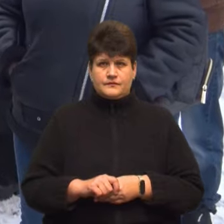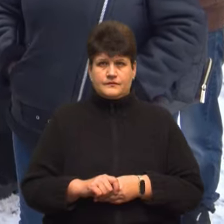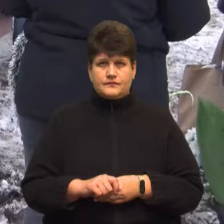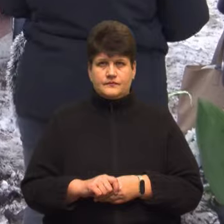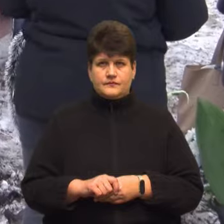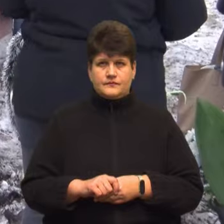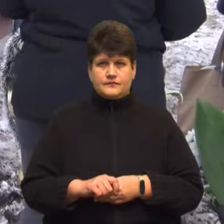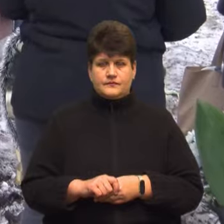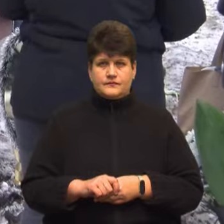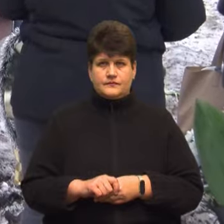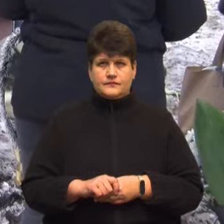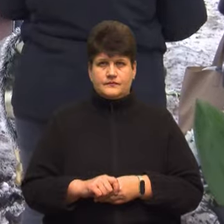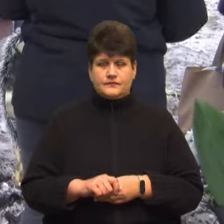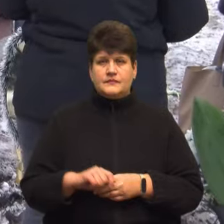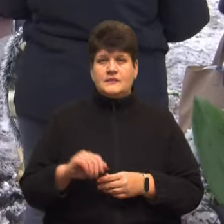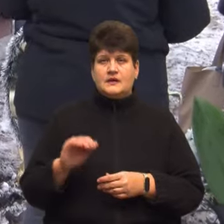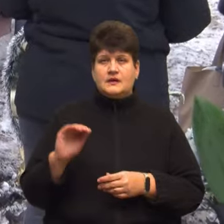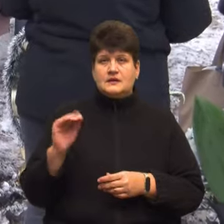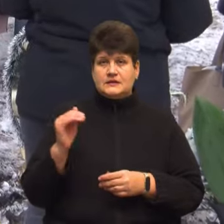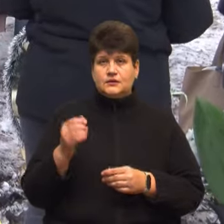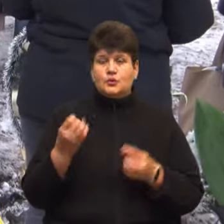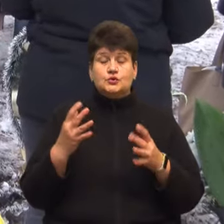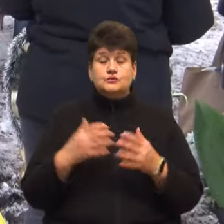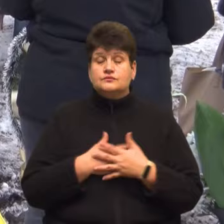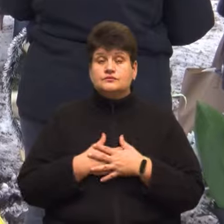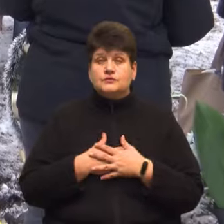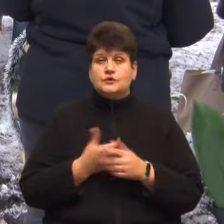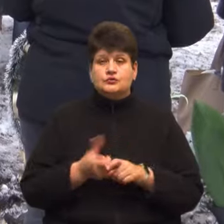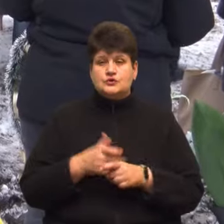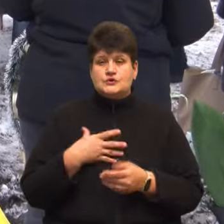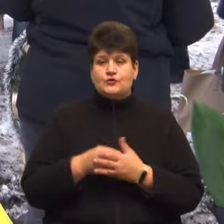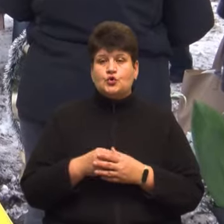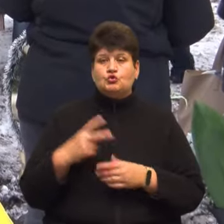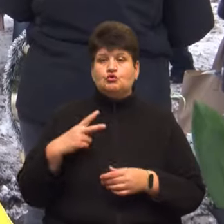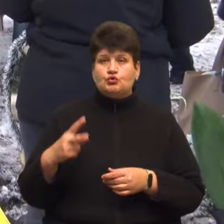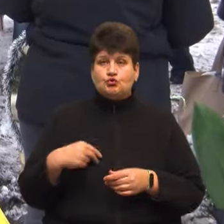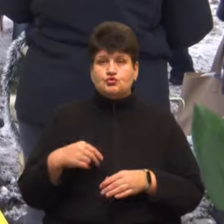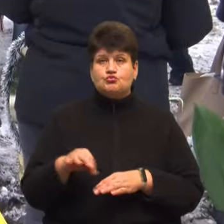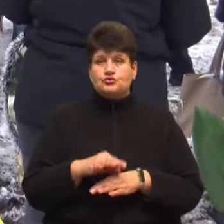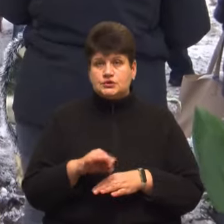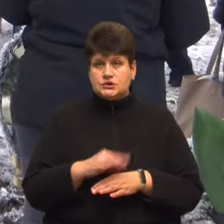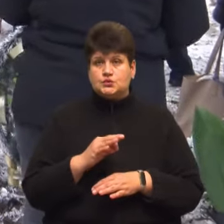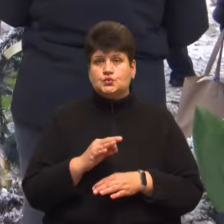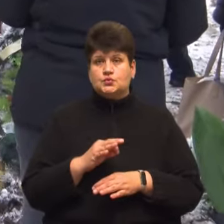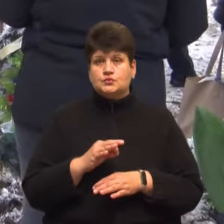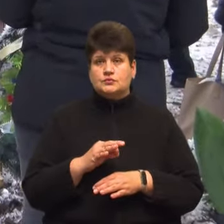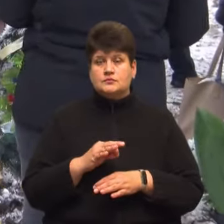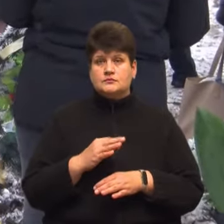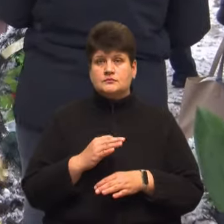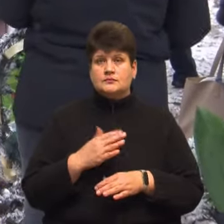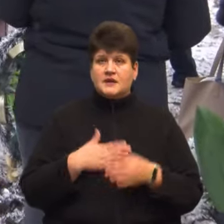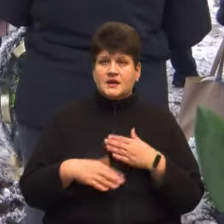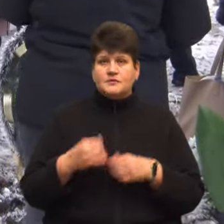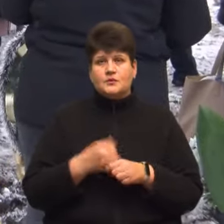тичинськажа дитину в обожнював свою дочку з жінкою приємності всякі робив